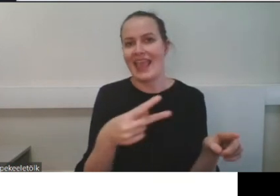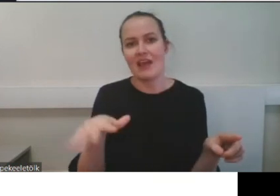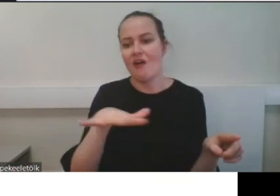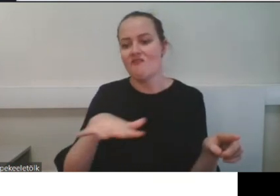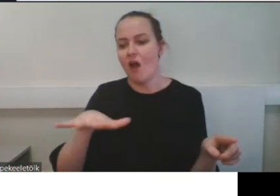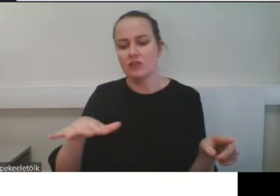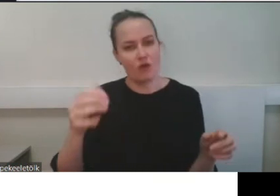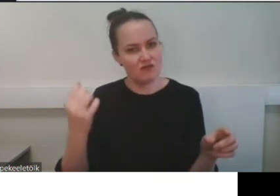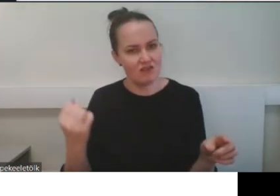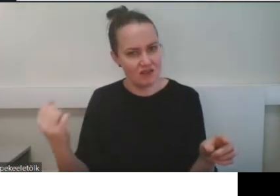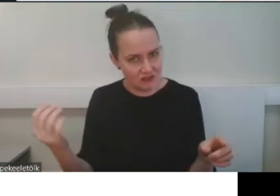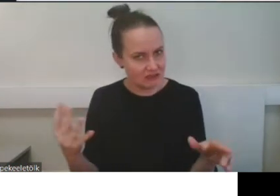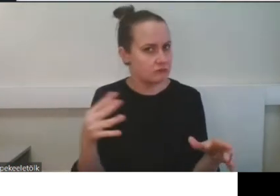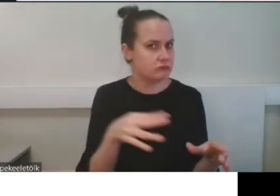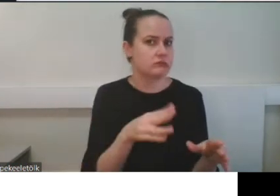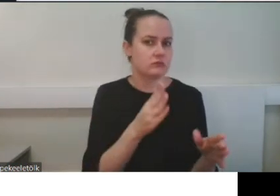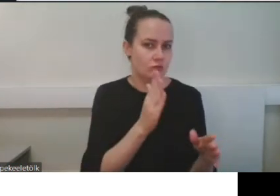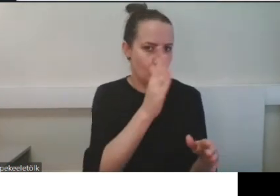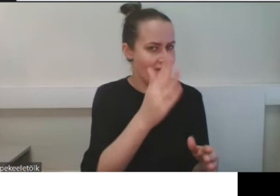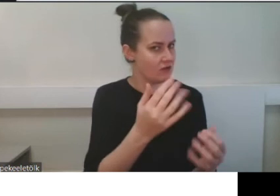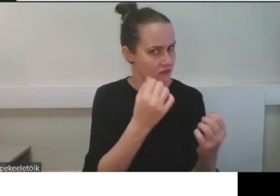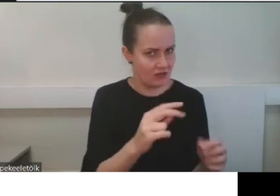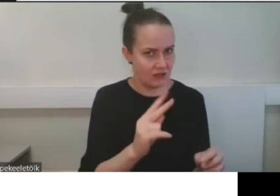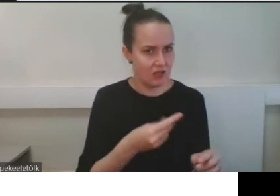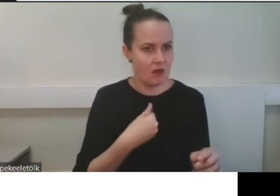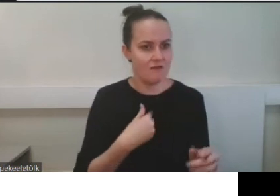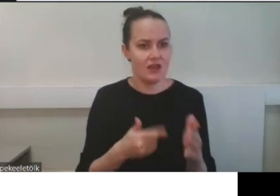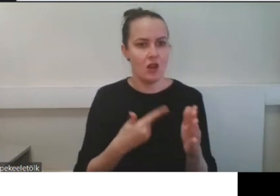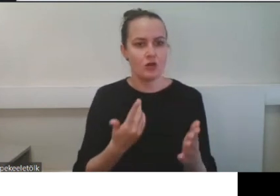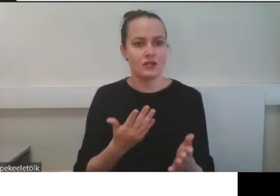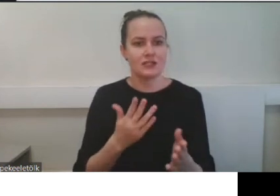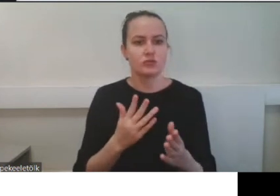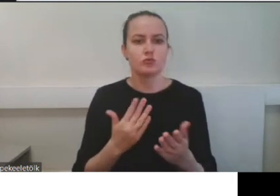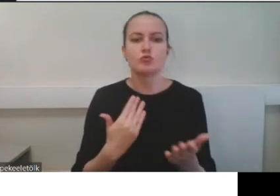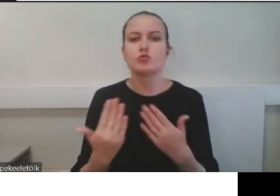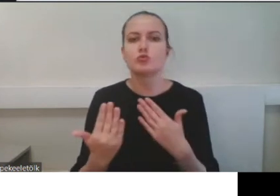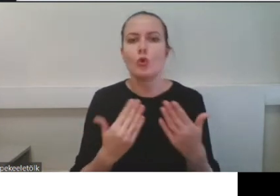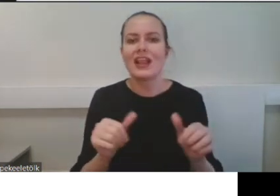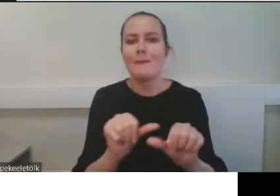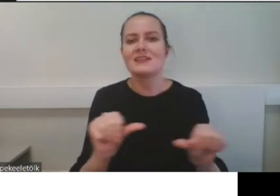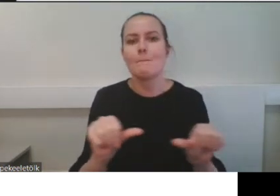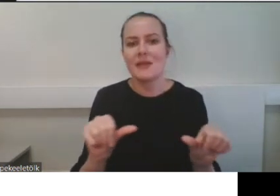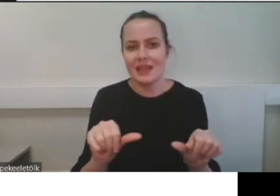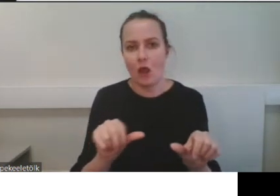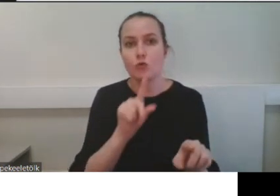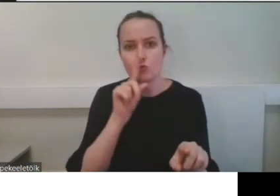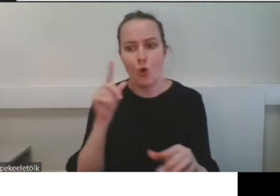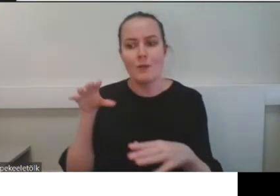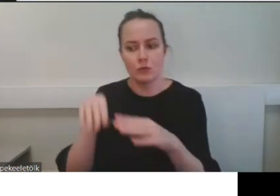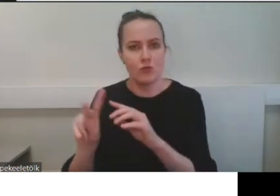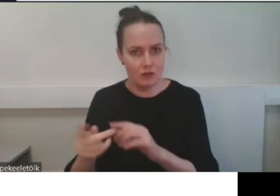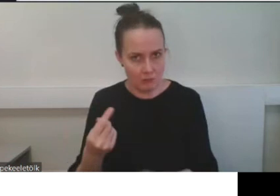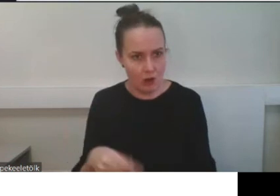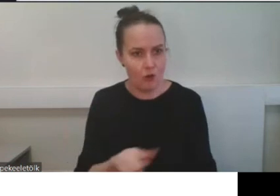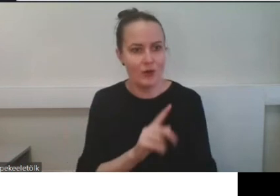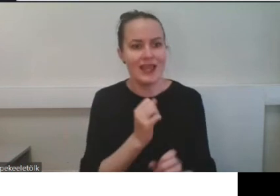inimesele appi tõttama. Et esikohad on kindlasti need inimesed, kellel ei ole sellist sotsiaalset